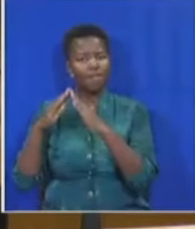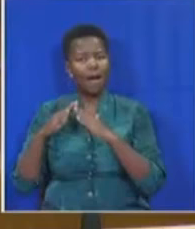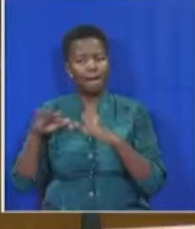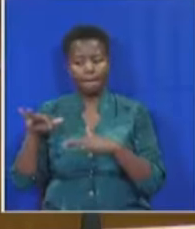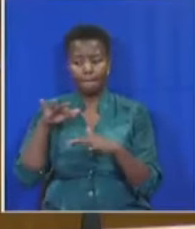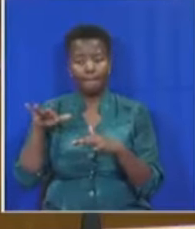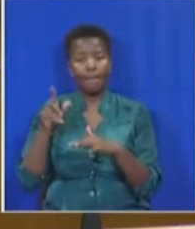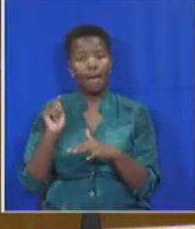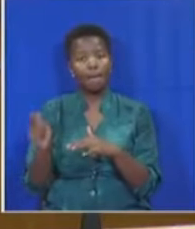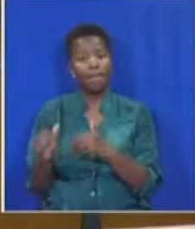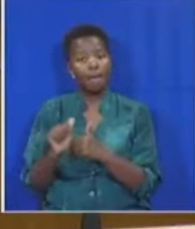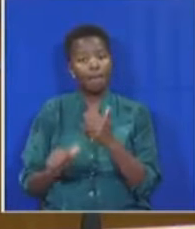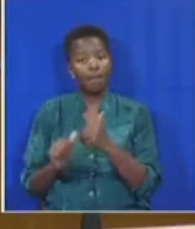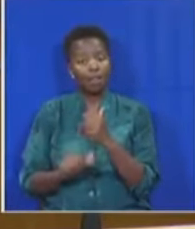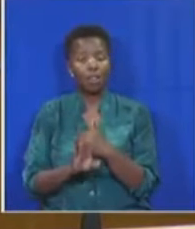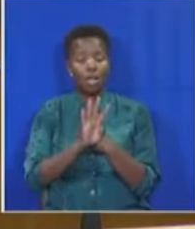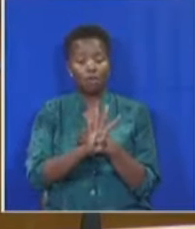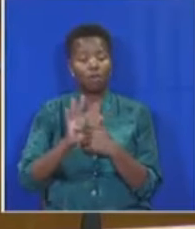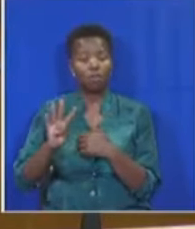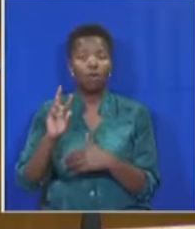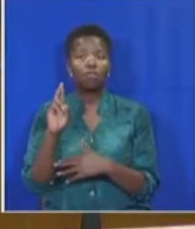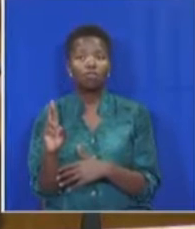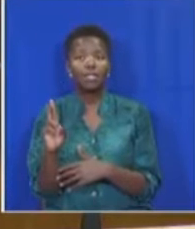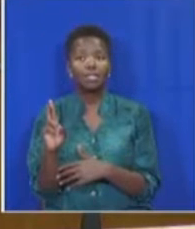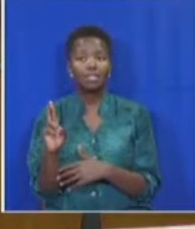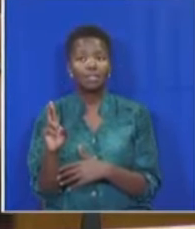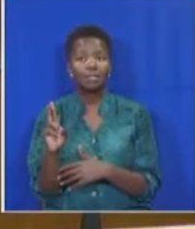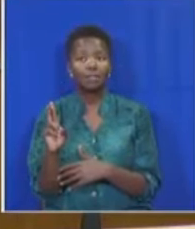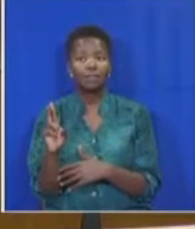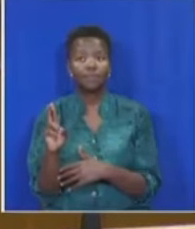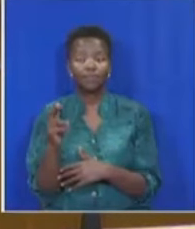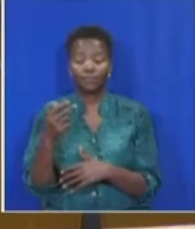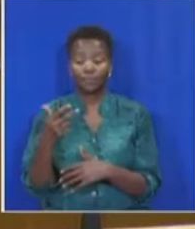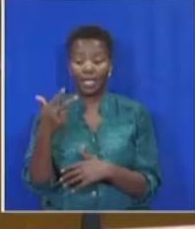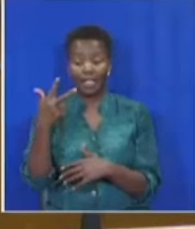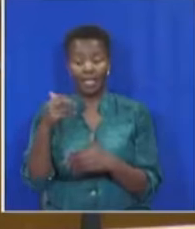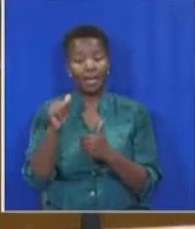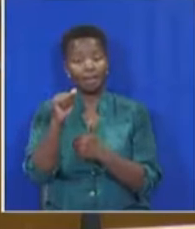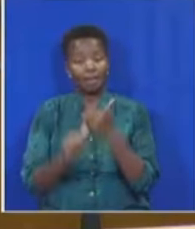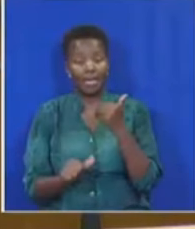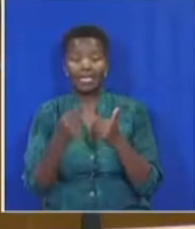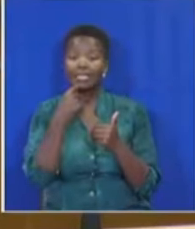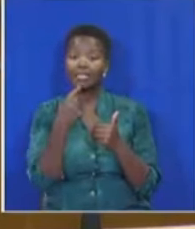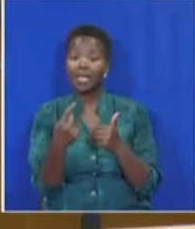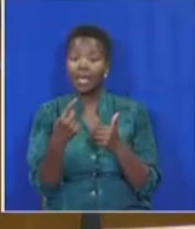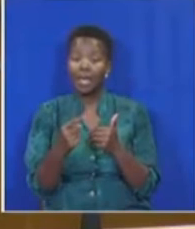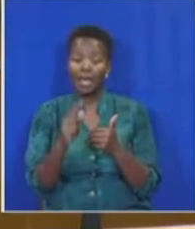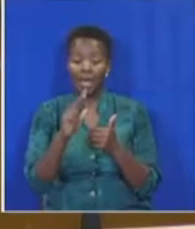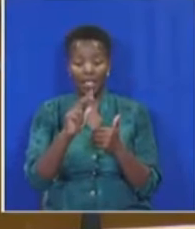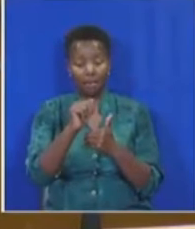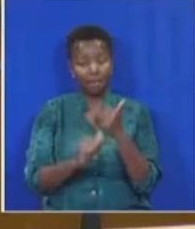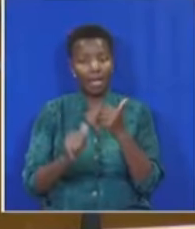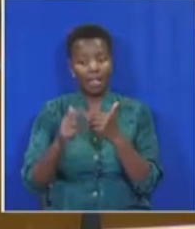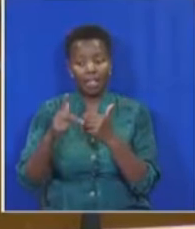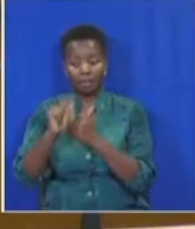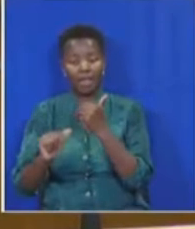rand kwinyanga ezintathu ukuthi uyigama layo yikota umuntu ose Western Cape